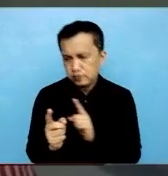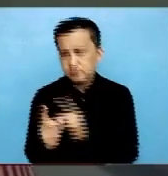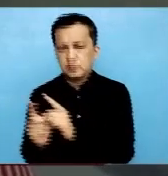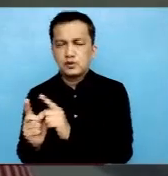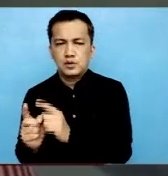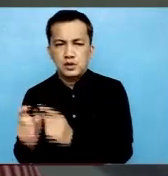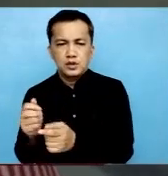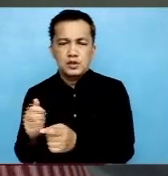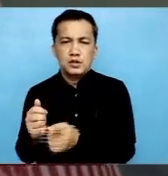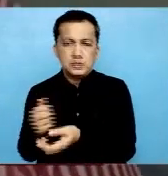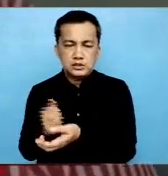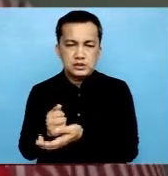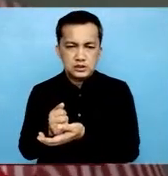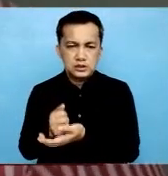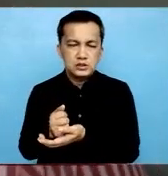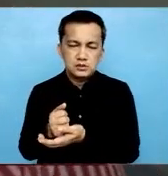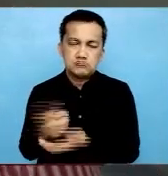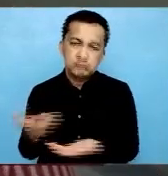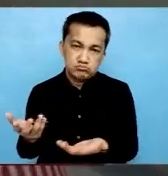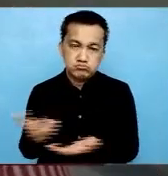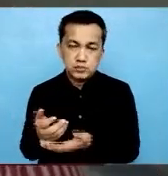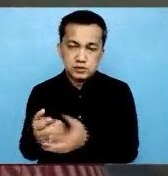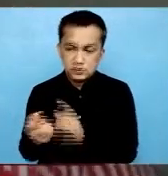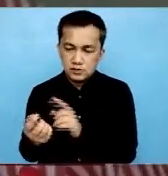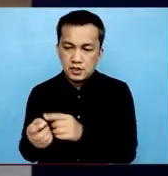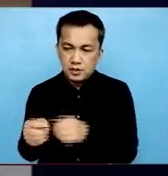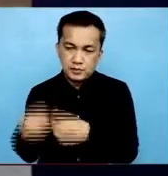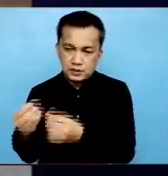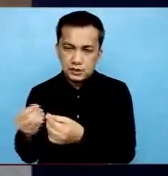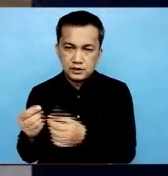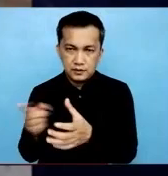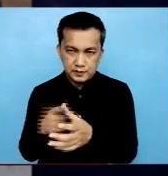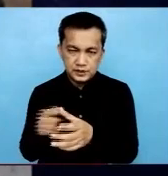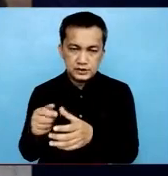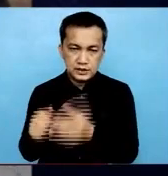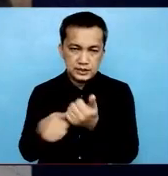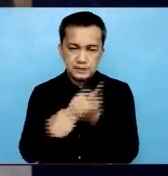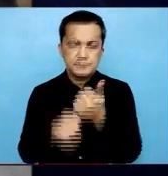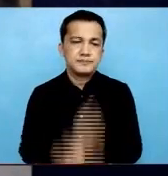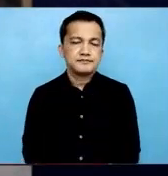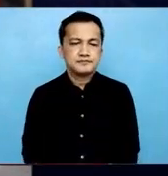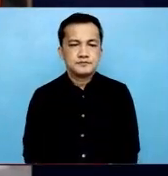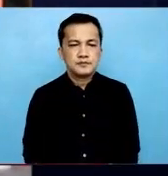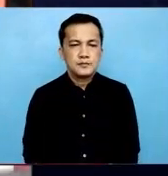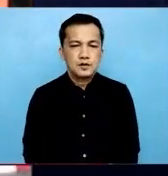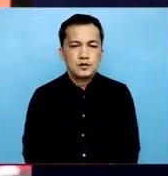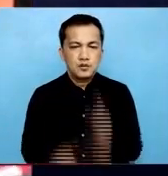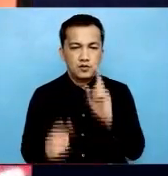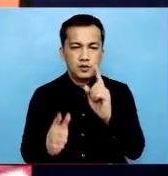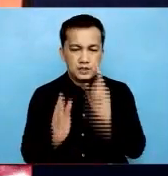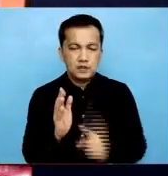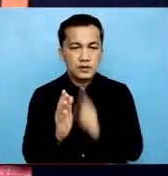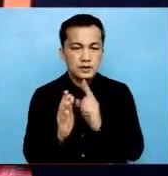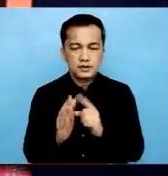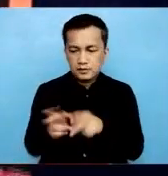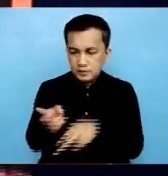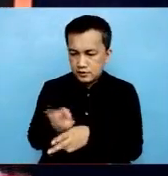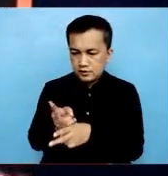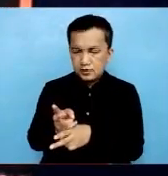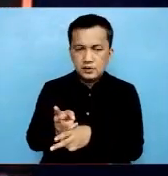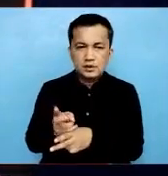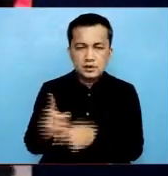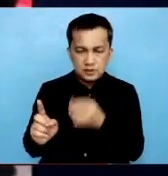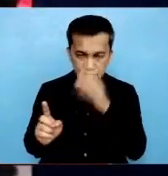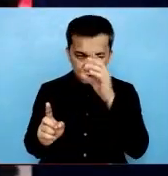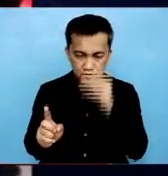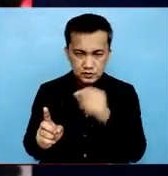kanyang direksyon at nilapatan siya ng first aid. Halos isang oras na binantayan ni Julia ang lalaki